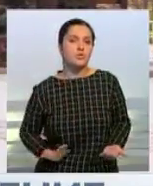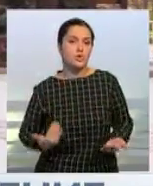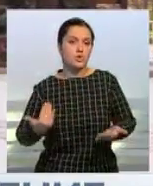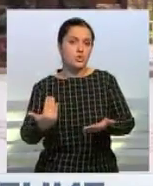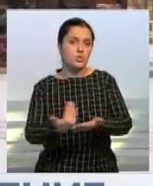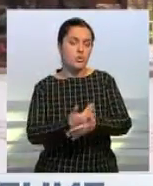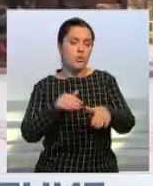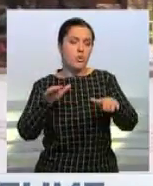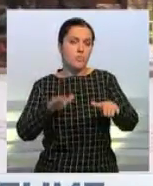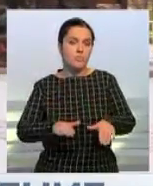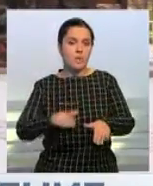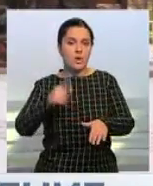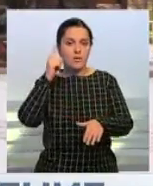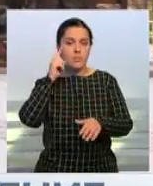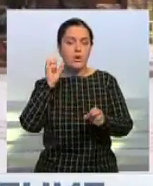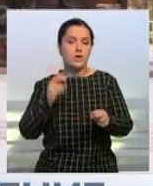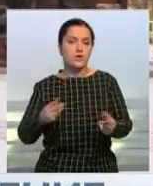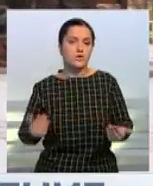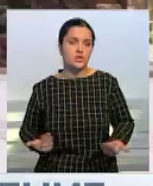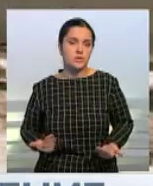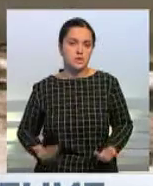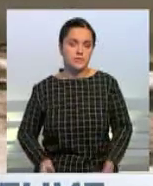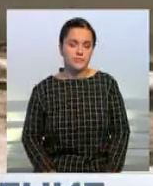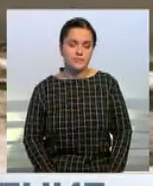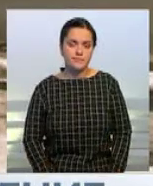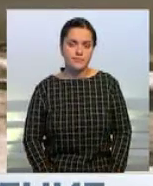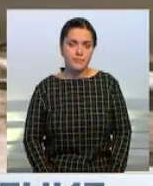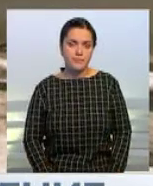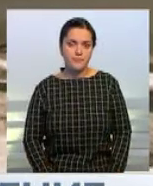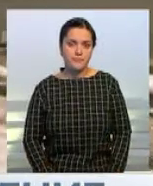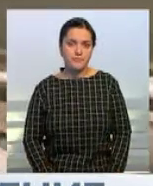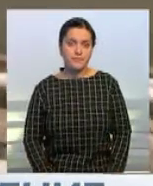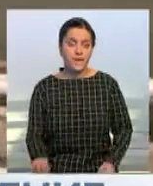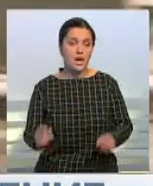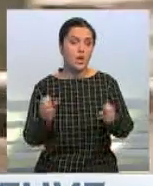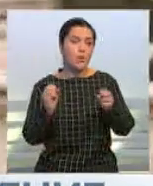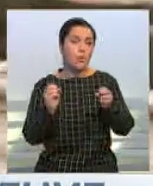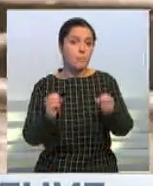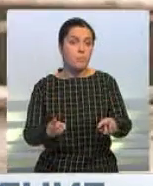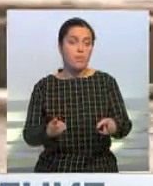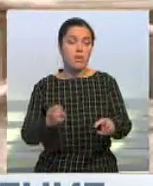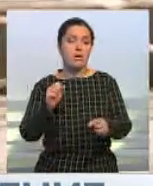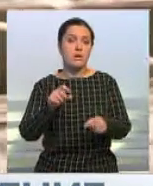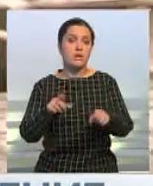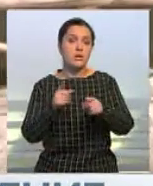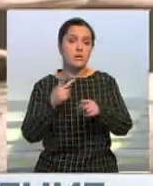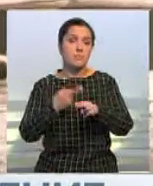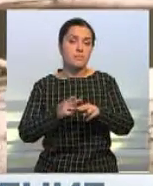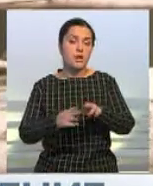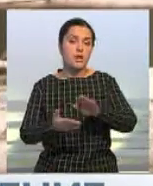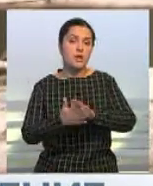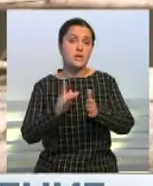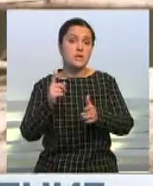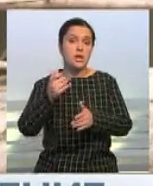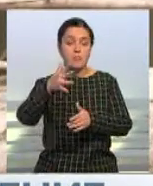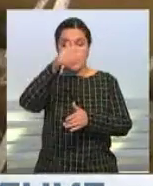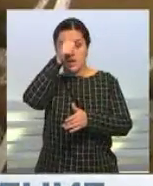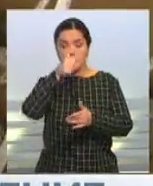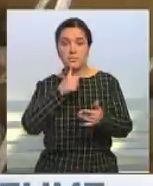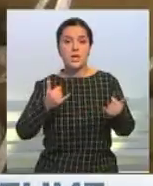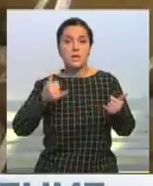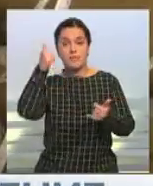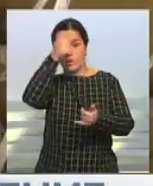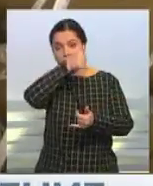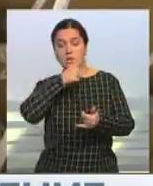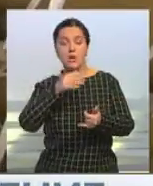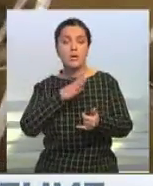месте у нас состоится нормальная жизнь. Предсказать все опасности сложно. К примеру, только за 5 месяцев текущего года по республике